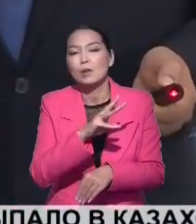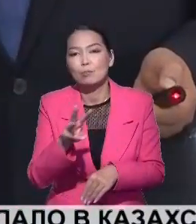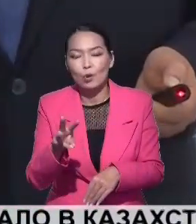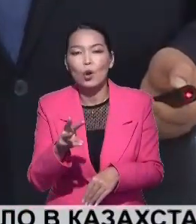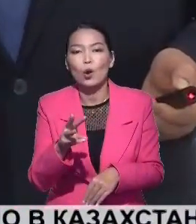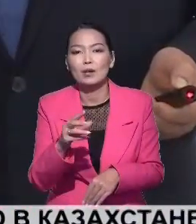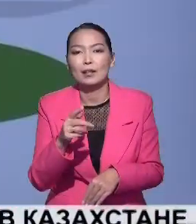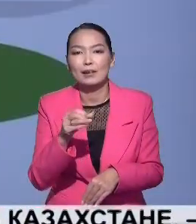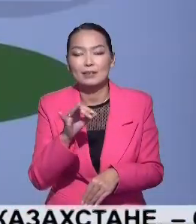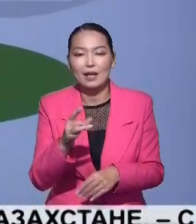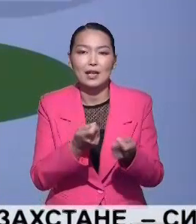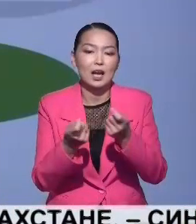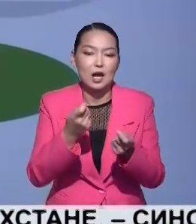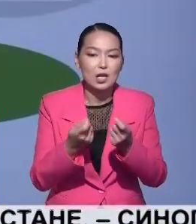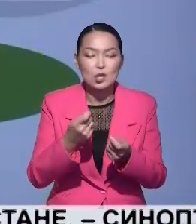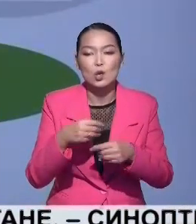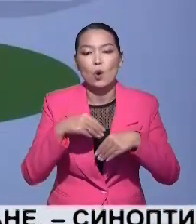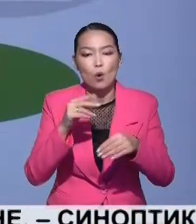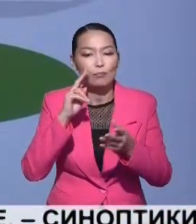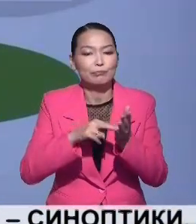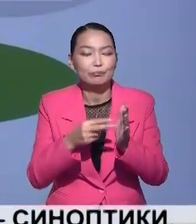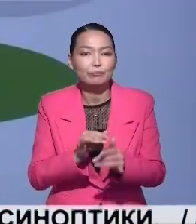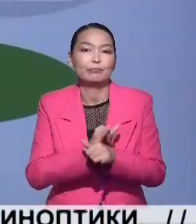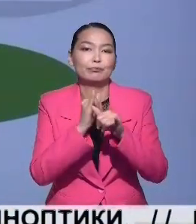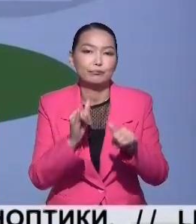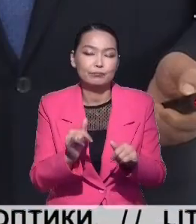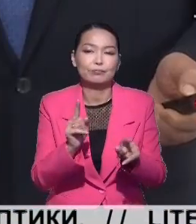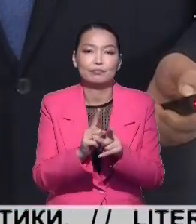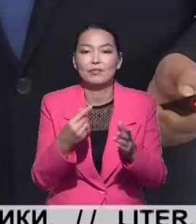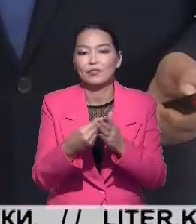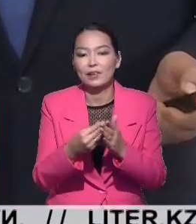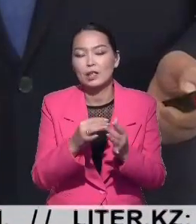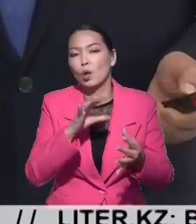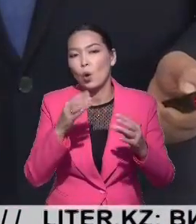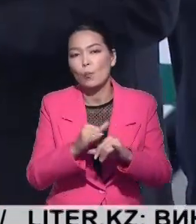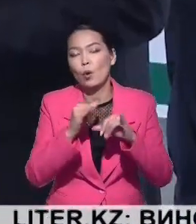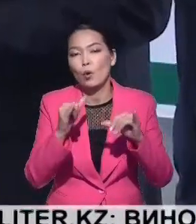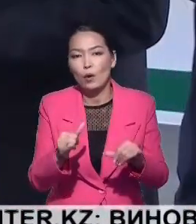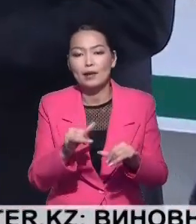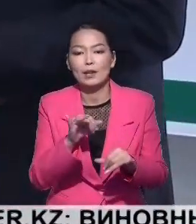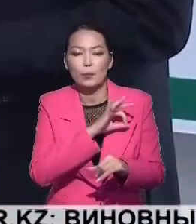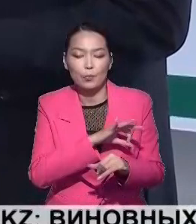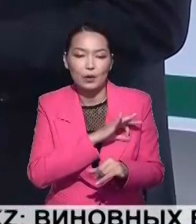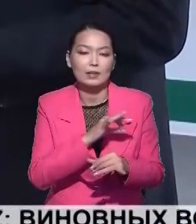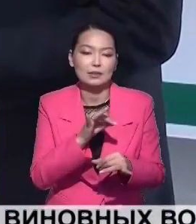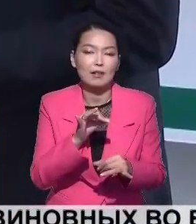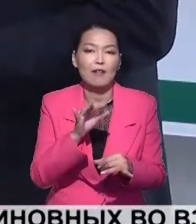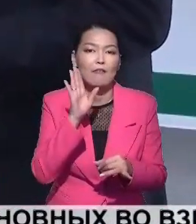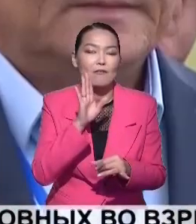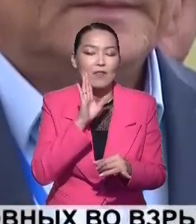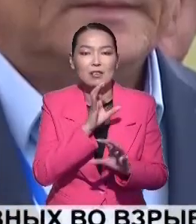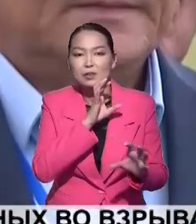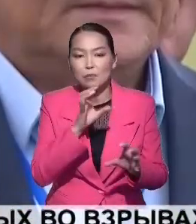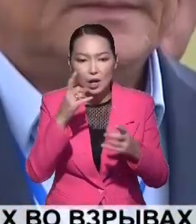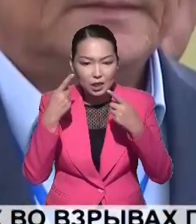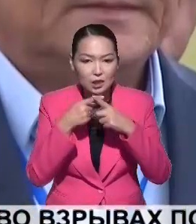зерновых. Для повышения урожайности планируется увеличить долю элитных семян, объем минеральных удобрений и внедрять влагосберегающие технологии.